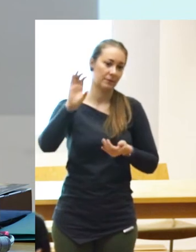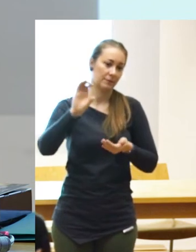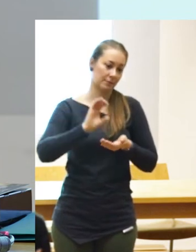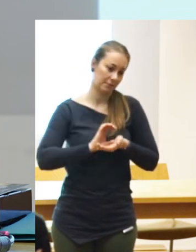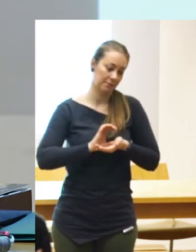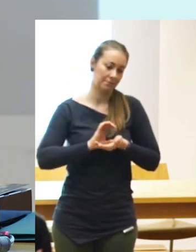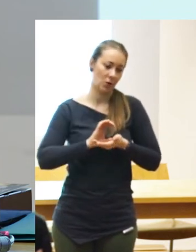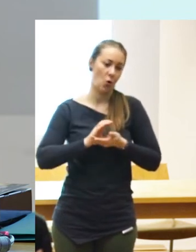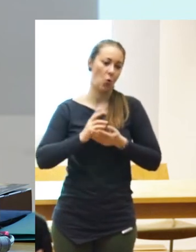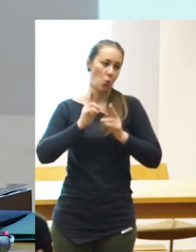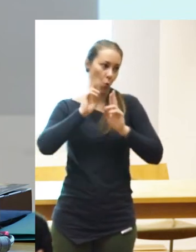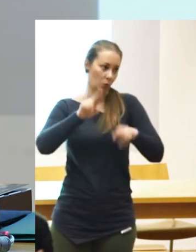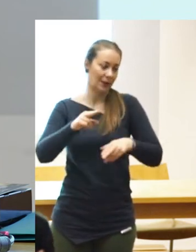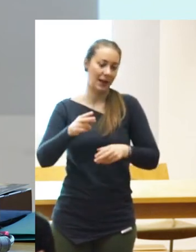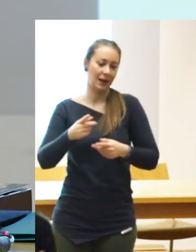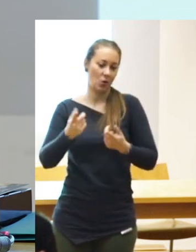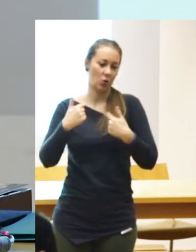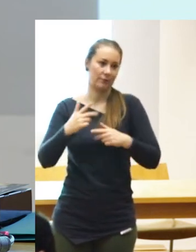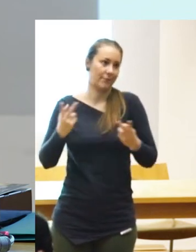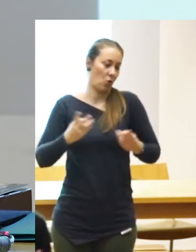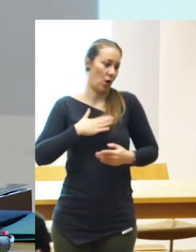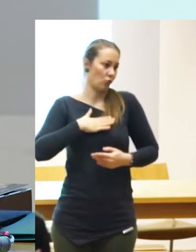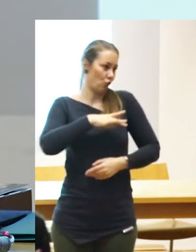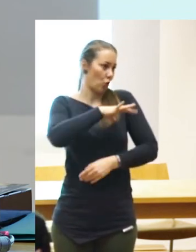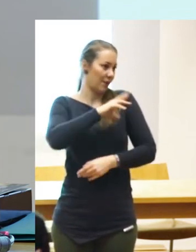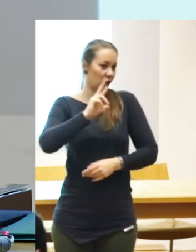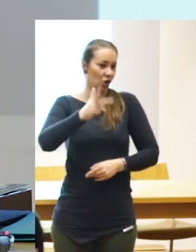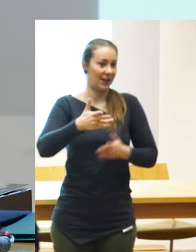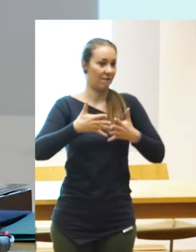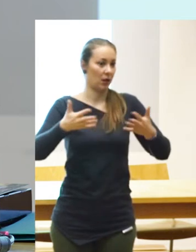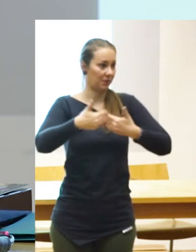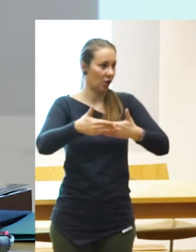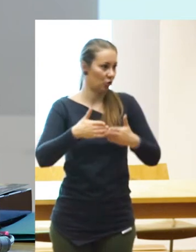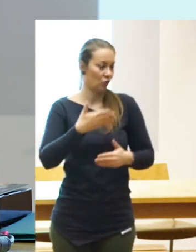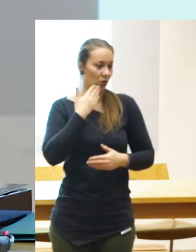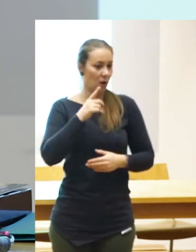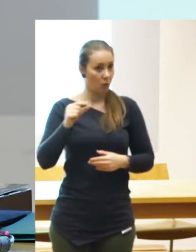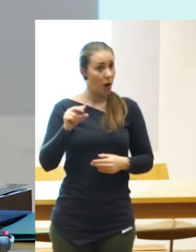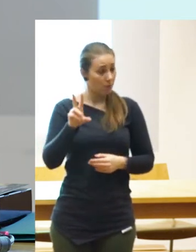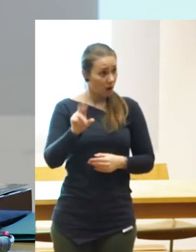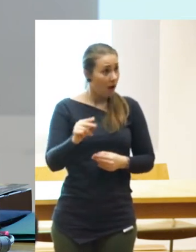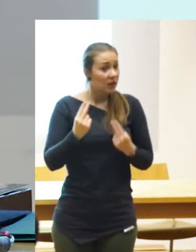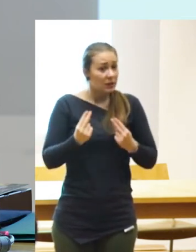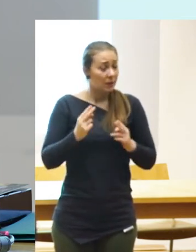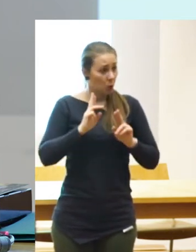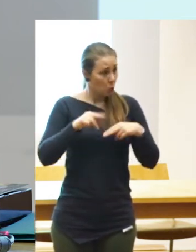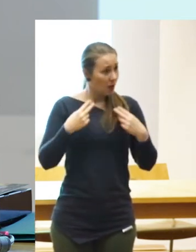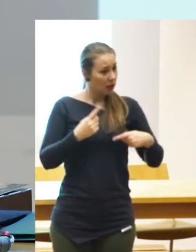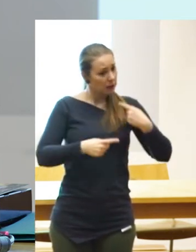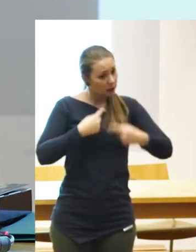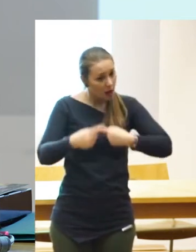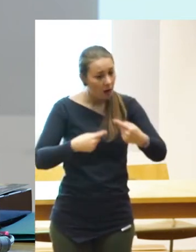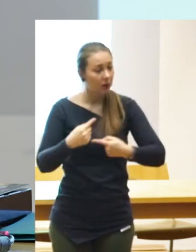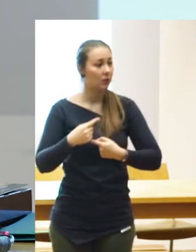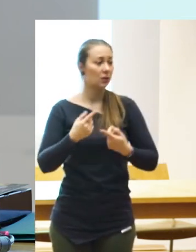největšího města v České republice s poměrně významnou uměleckou tradicí za sebou a s